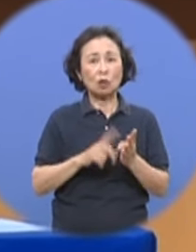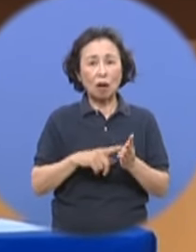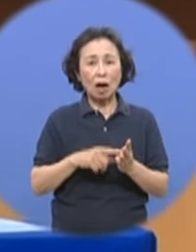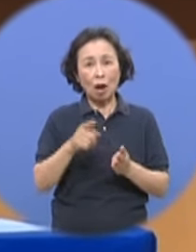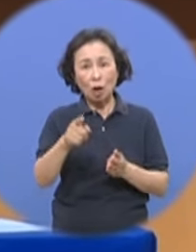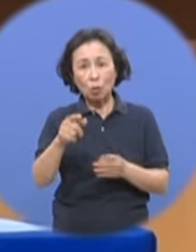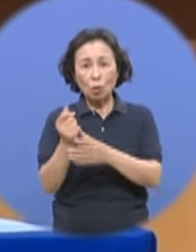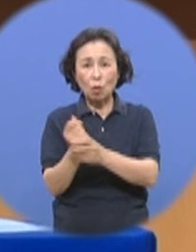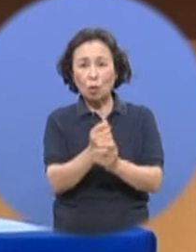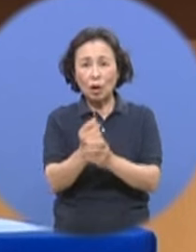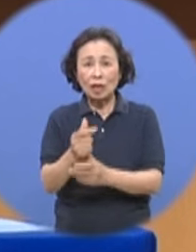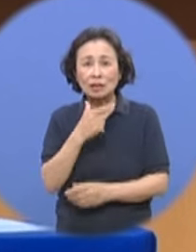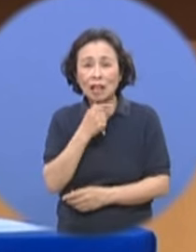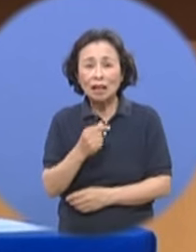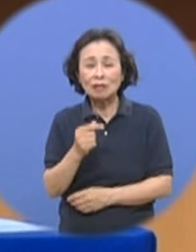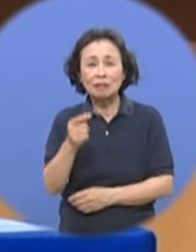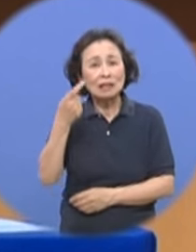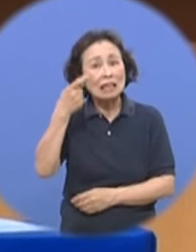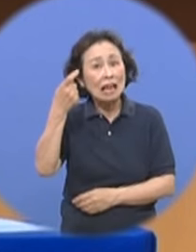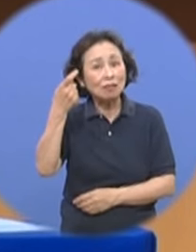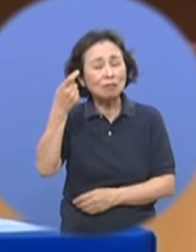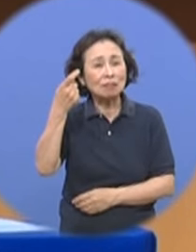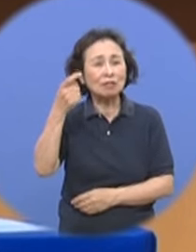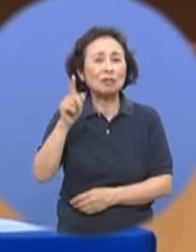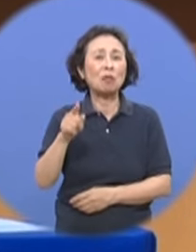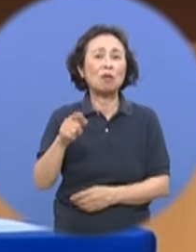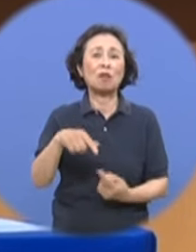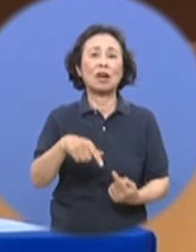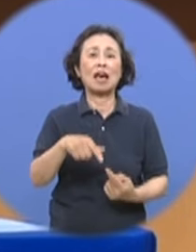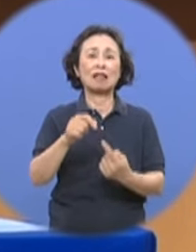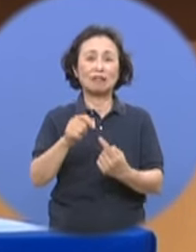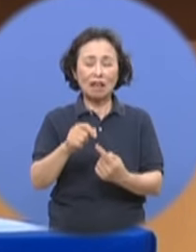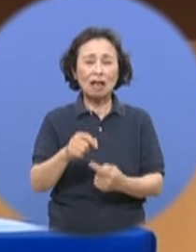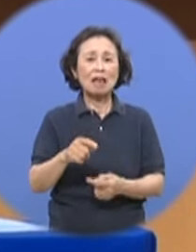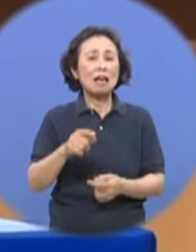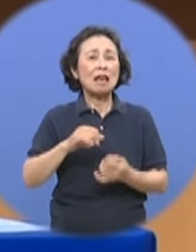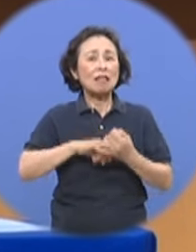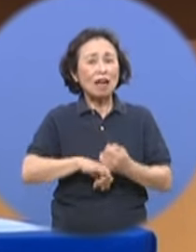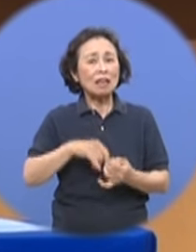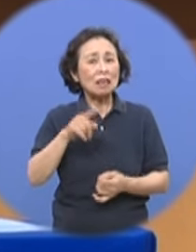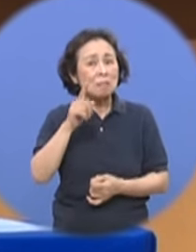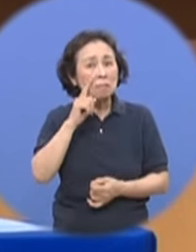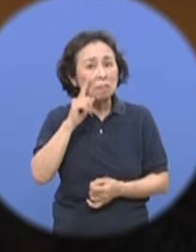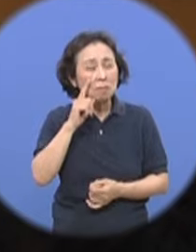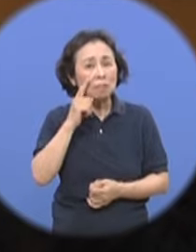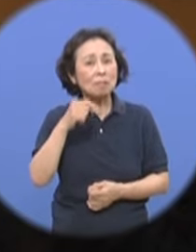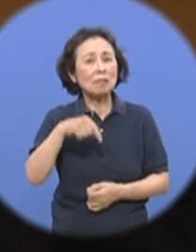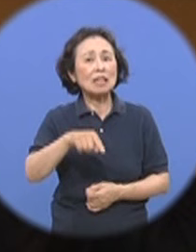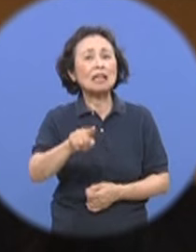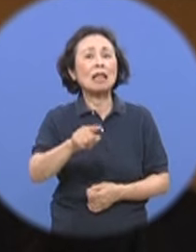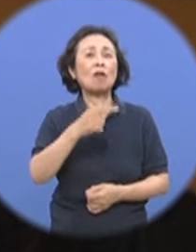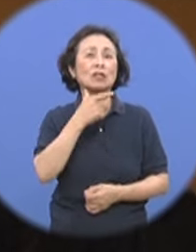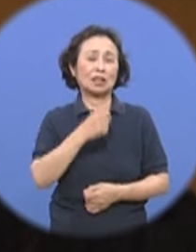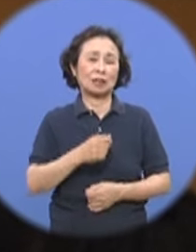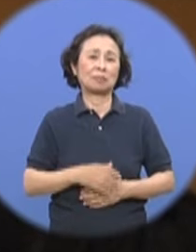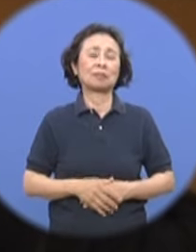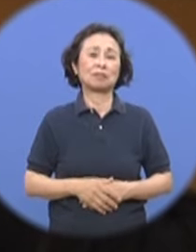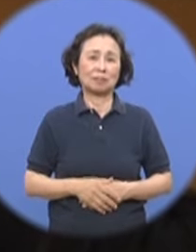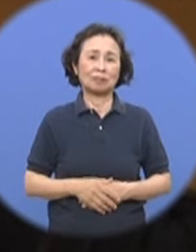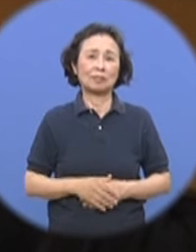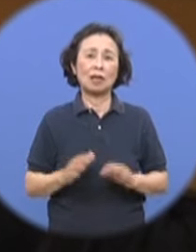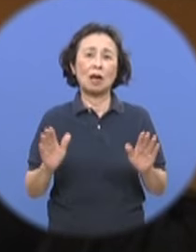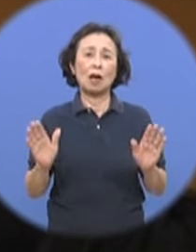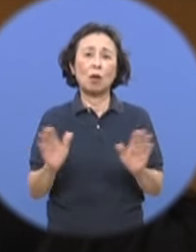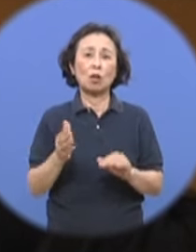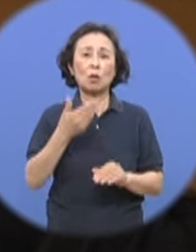はちょっと応援したいなっていう、気になるなっていうところがあるとぜひ一回見に行っていただいて、 子ども食堂が、ま